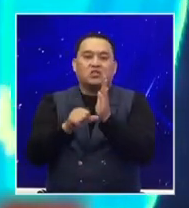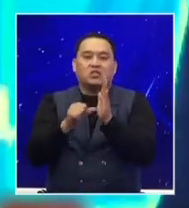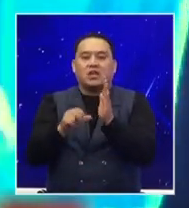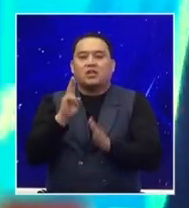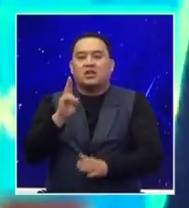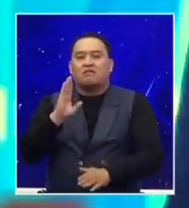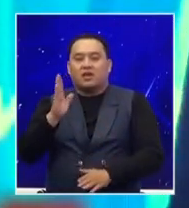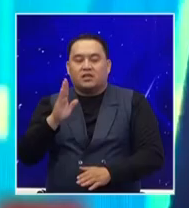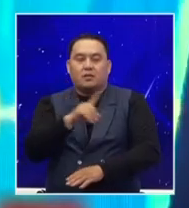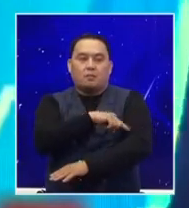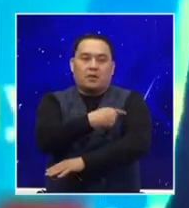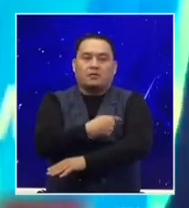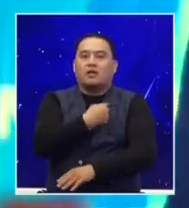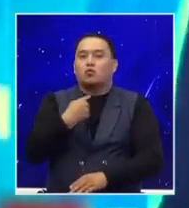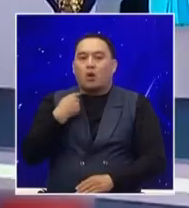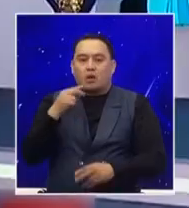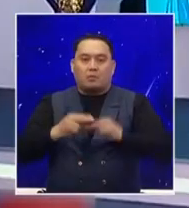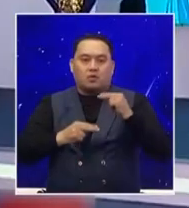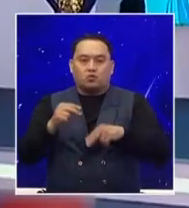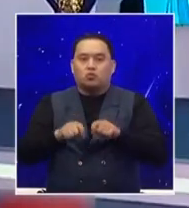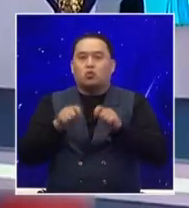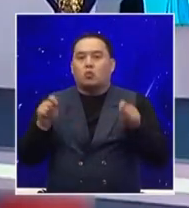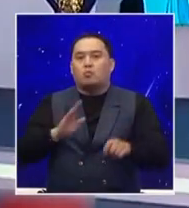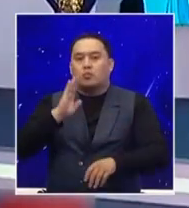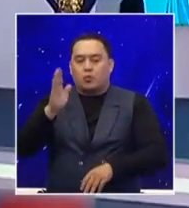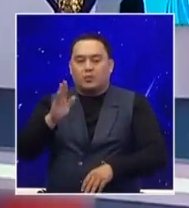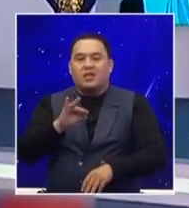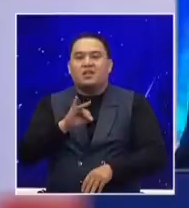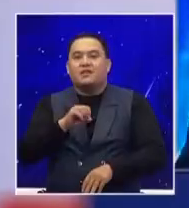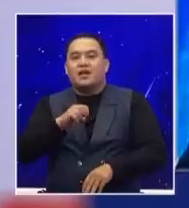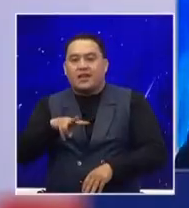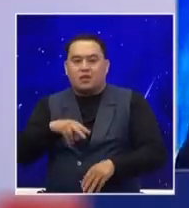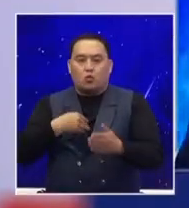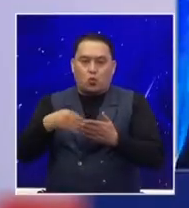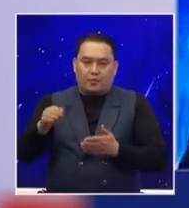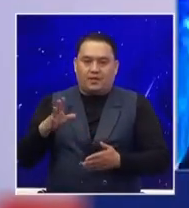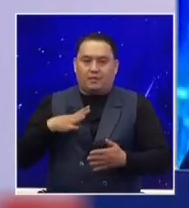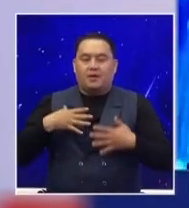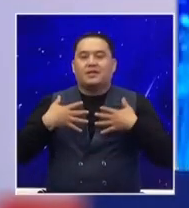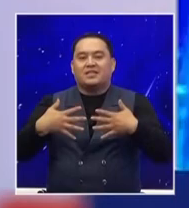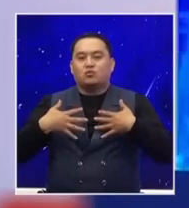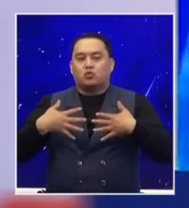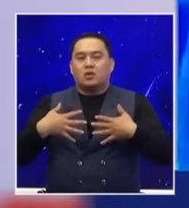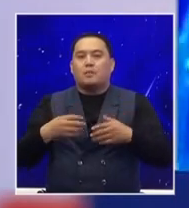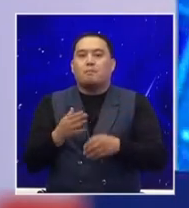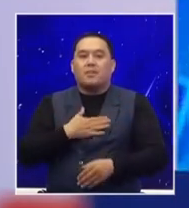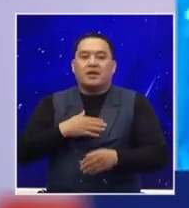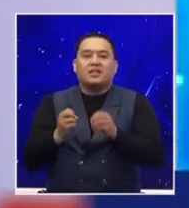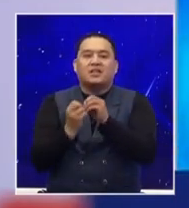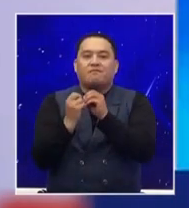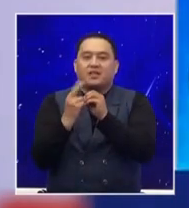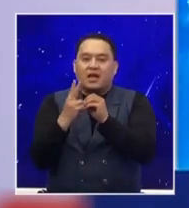квартир именно для медиков в Талдыкургане построим. ИВЛы больше, чем 1000 штук. Мы 12 больниц